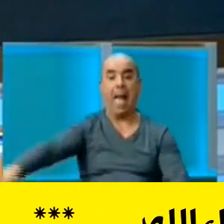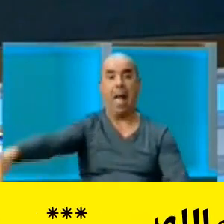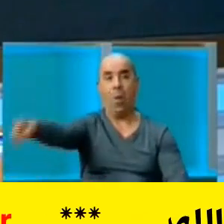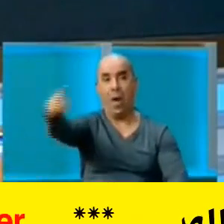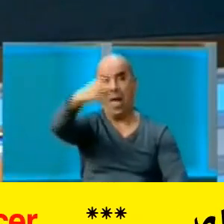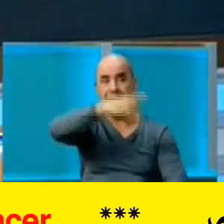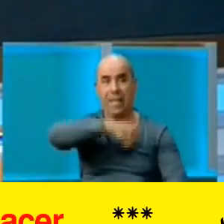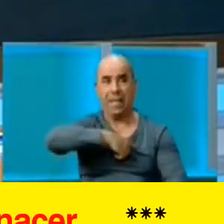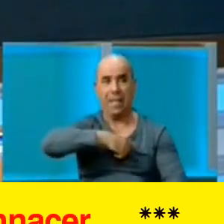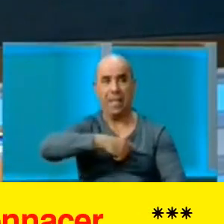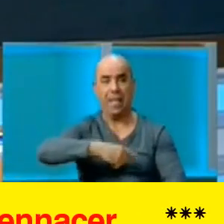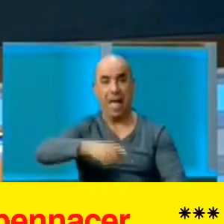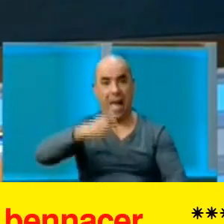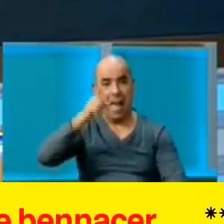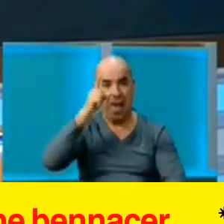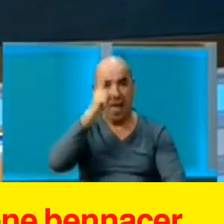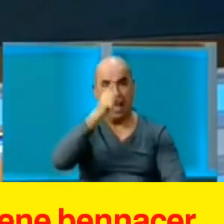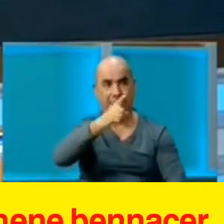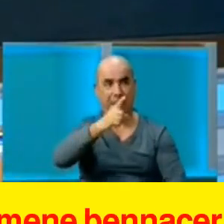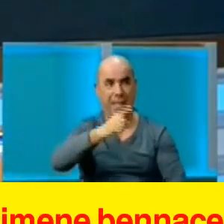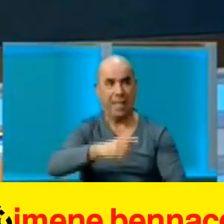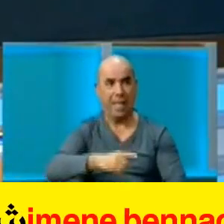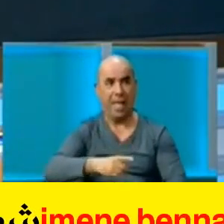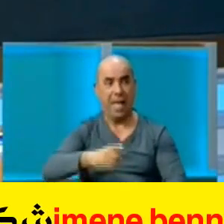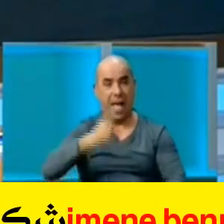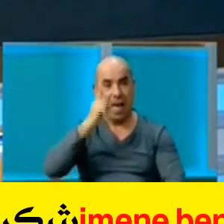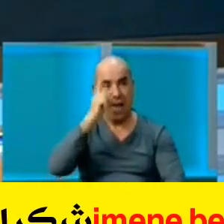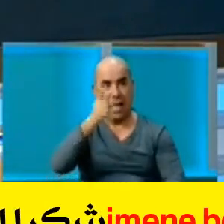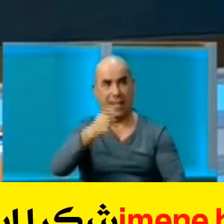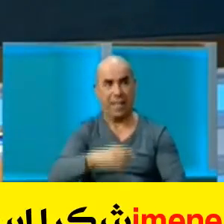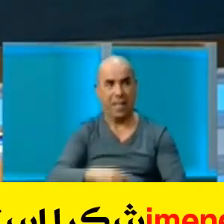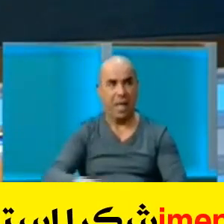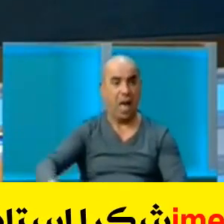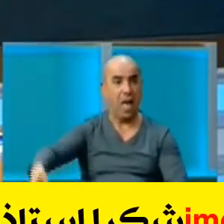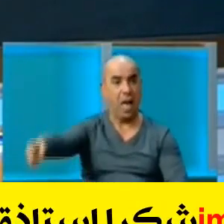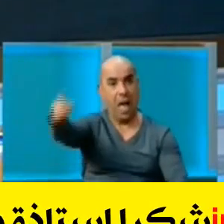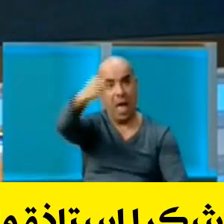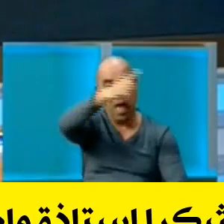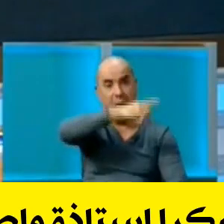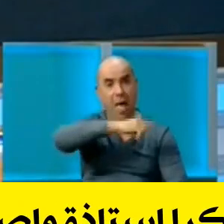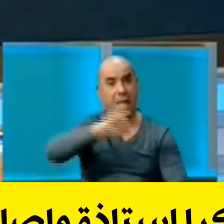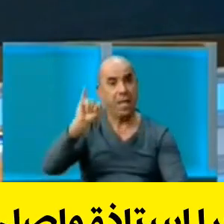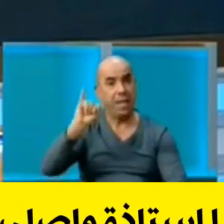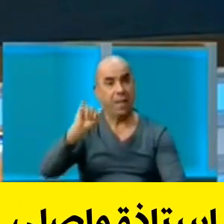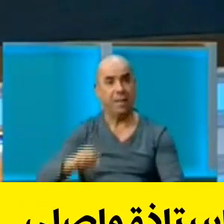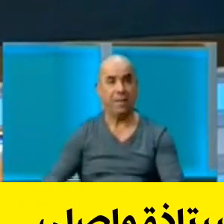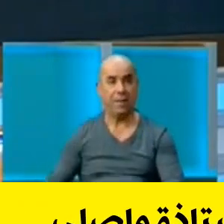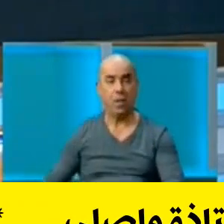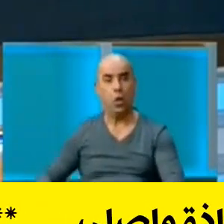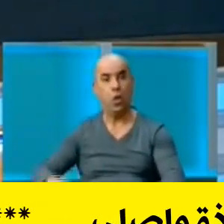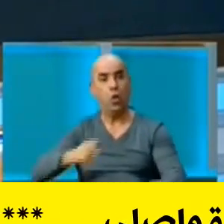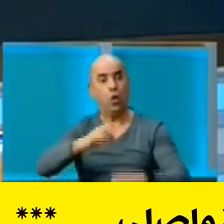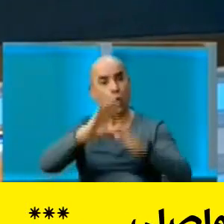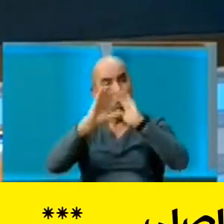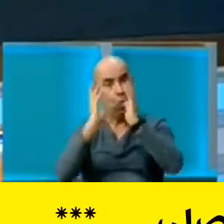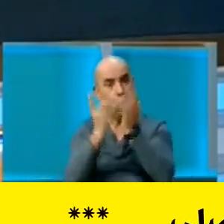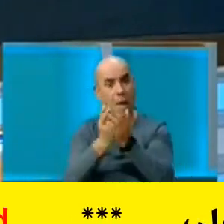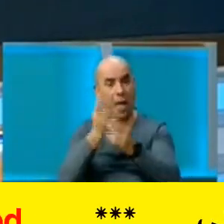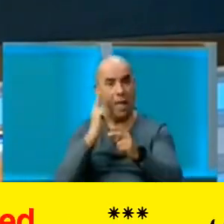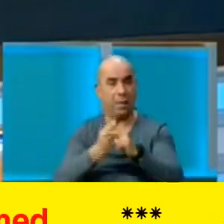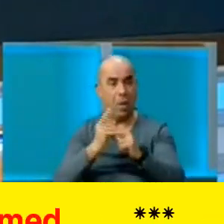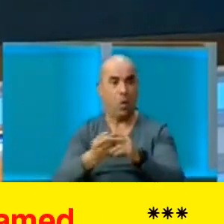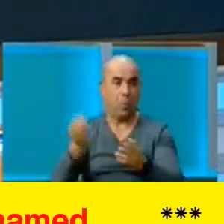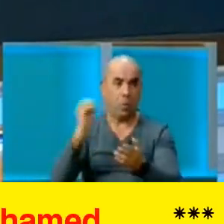اللواتي، اللائي، اللاتي أقول، واللائي، كلها أسماء موصولة